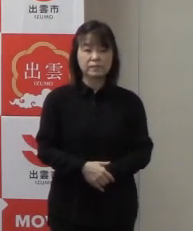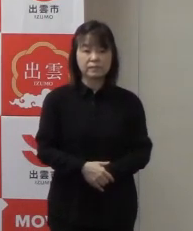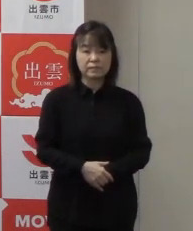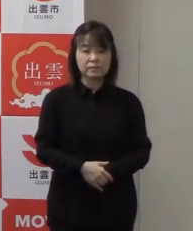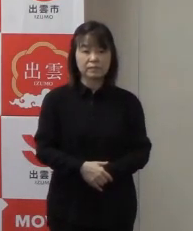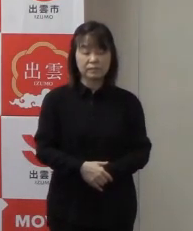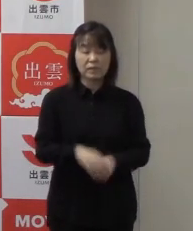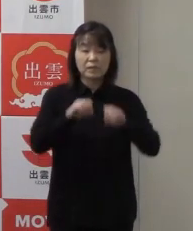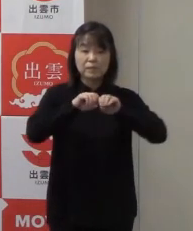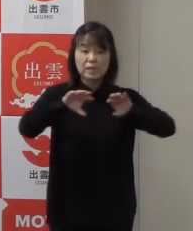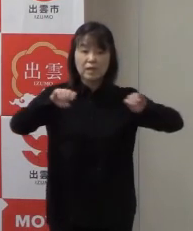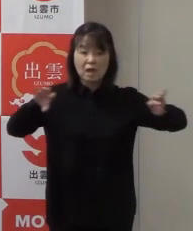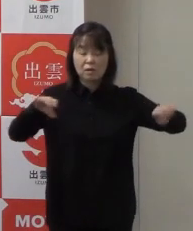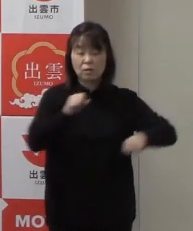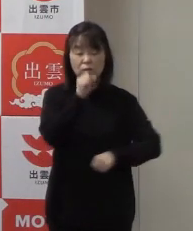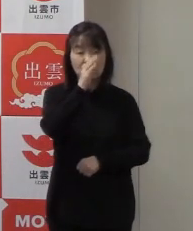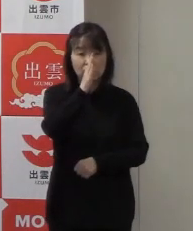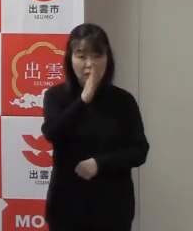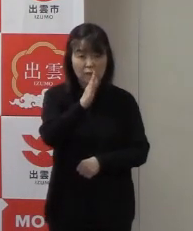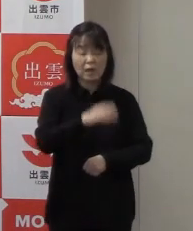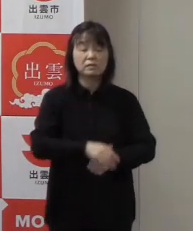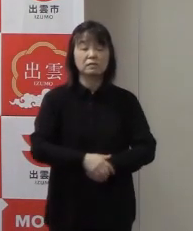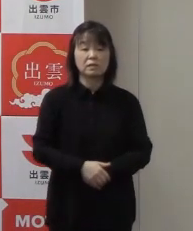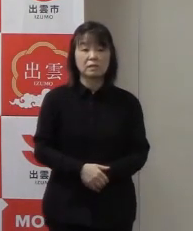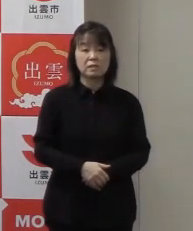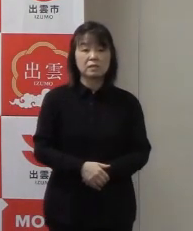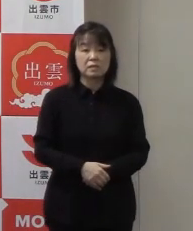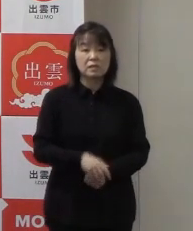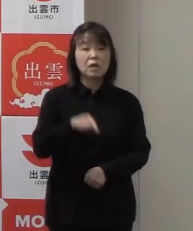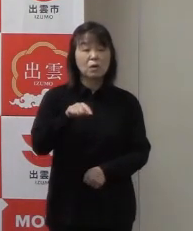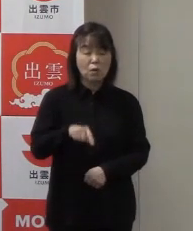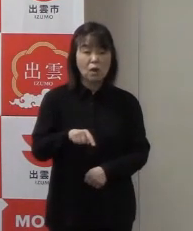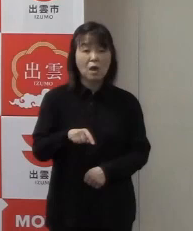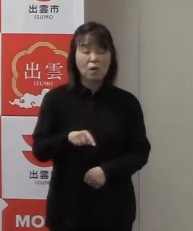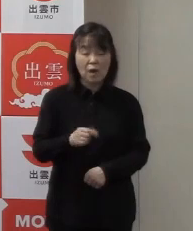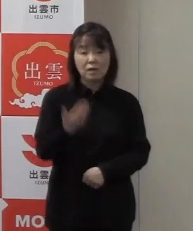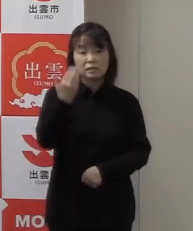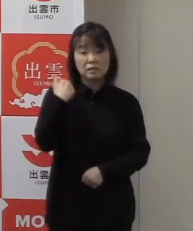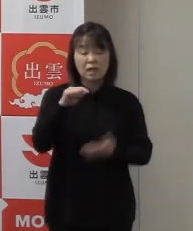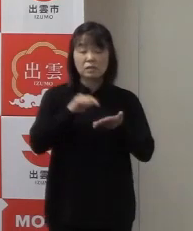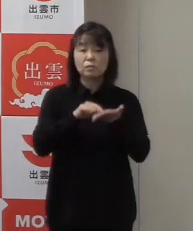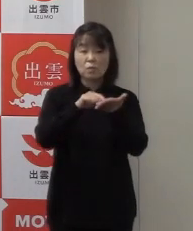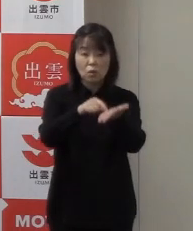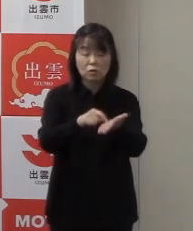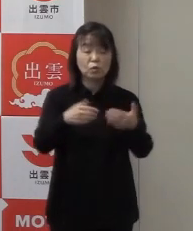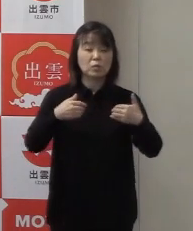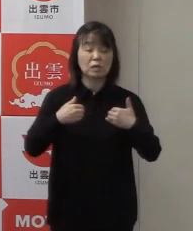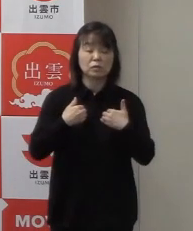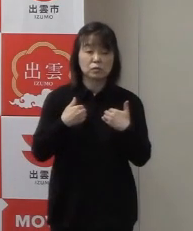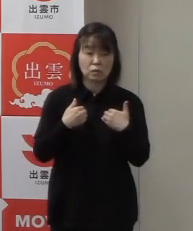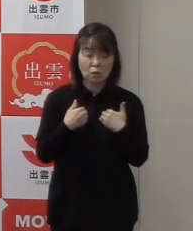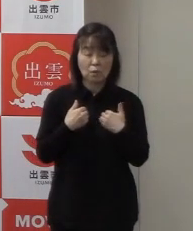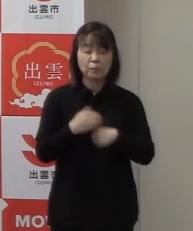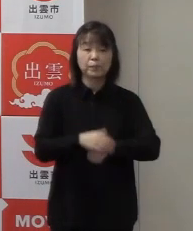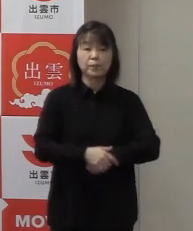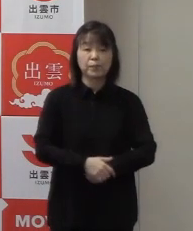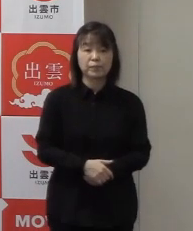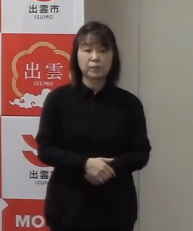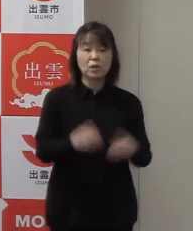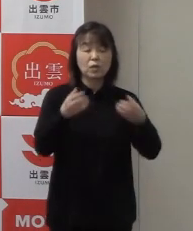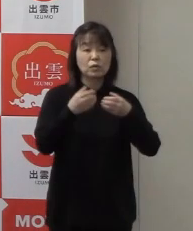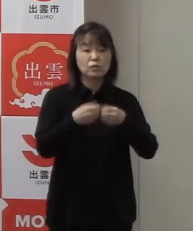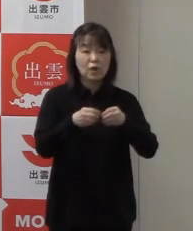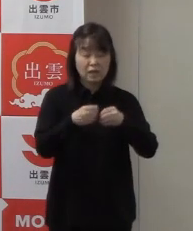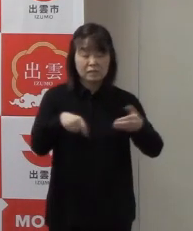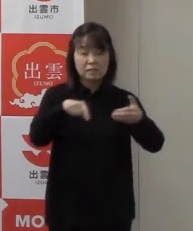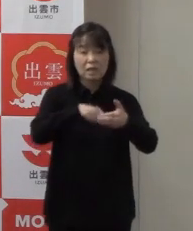ろしくお願いをしたいと思います。ただ事前に申し込みが必要でありますので、詳しくは